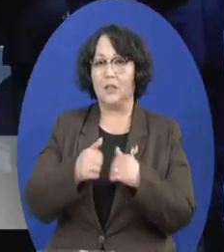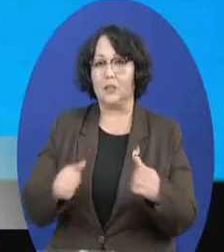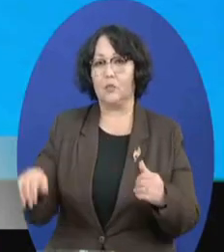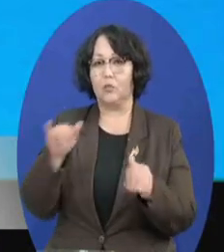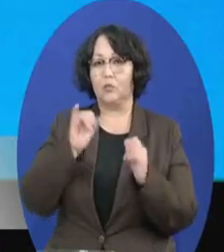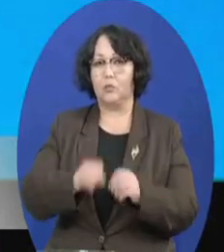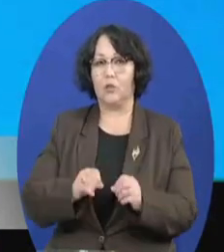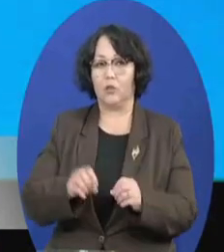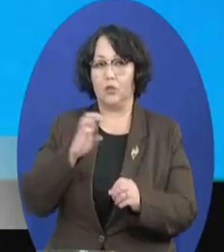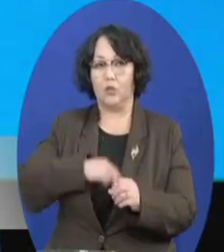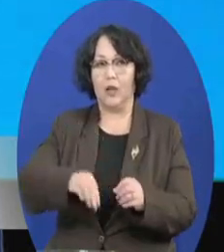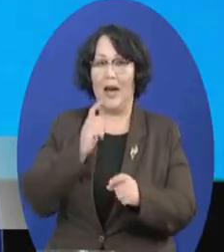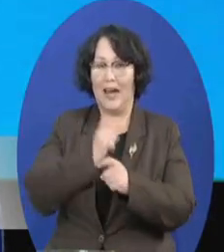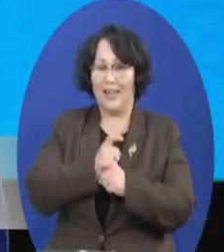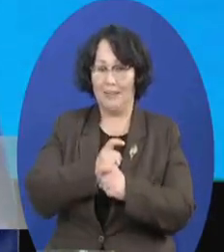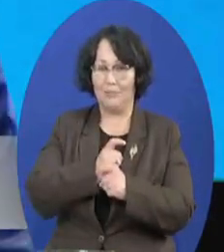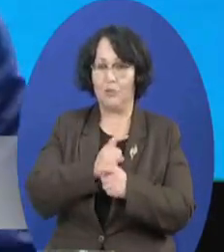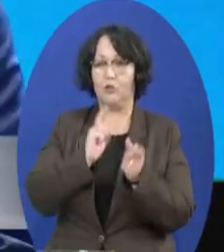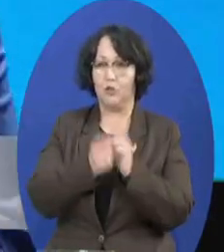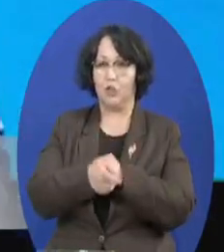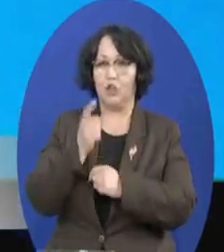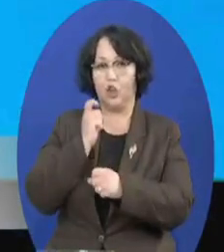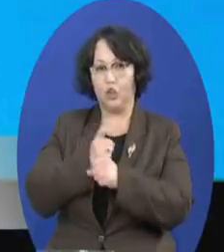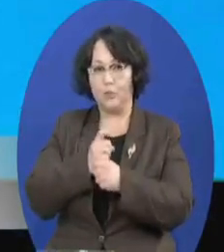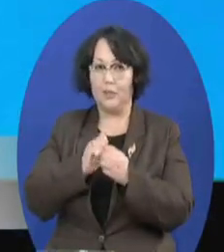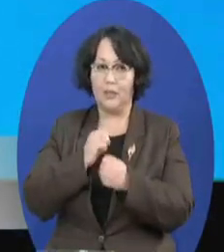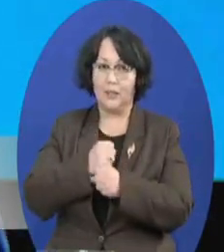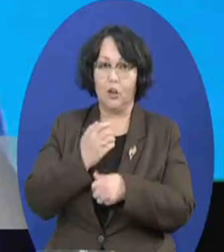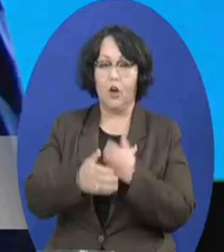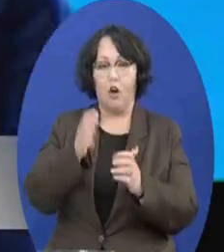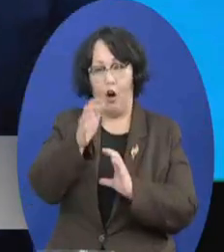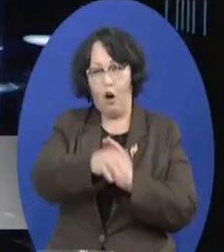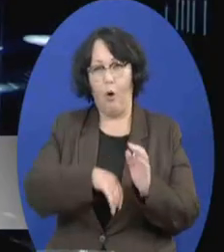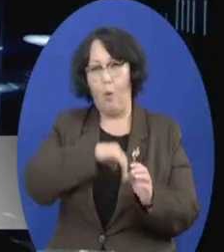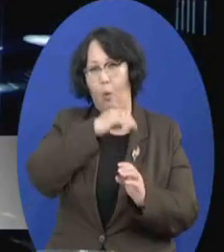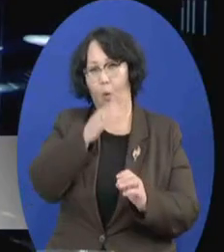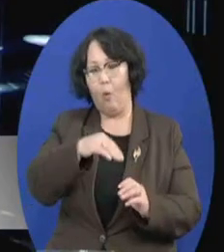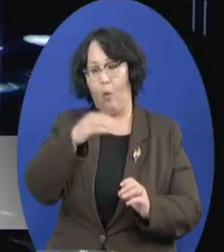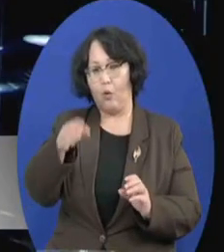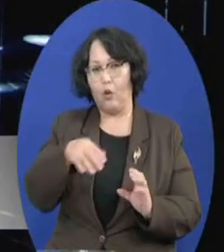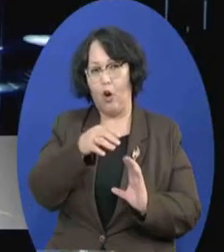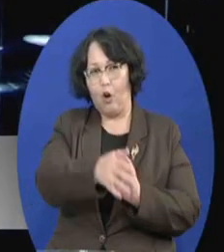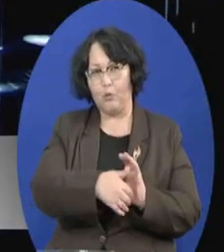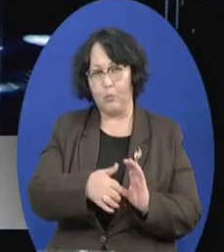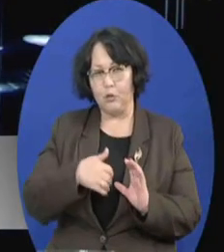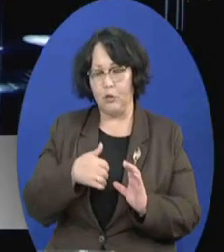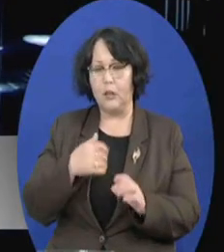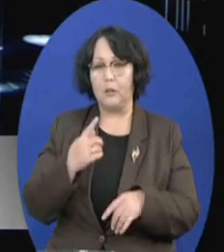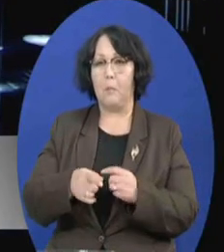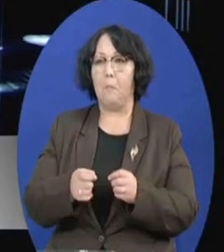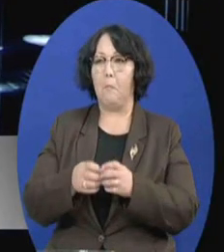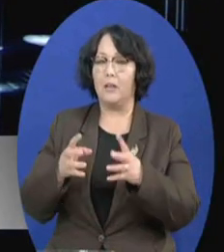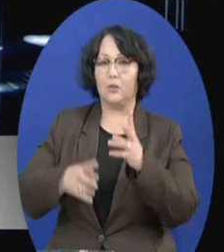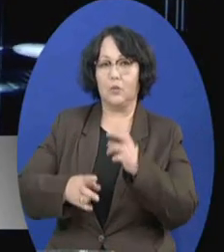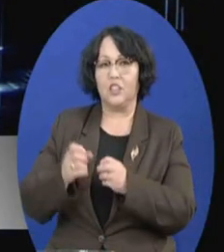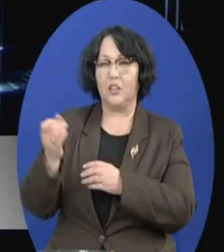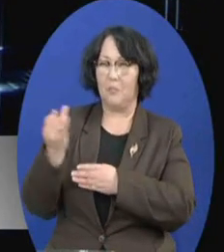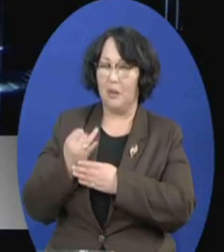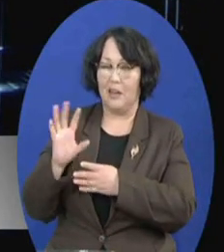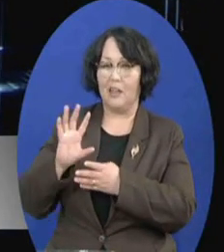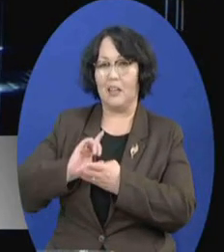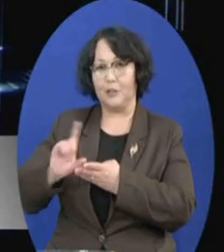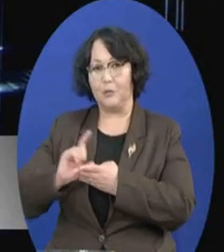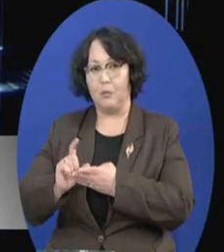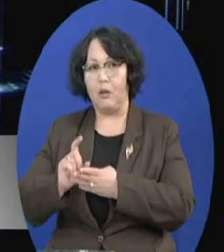цогцлоохын тулд халамжаас хөдөлмөрт, олборлолтоос баяжуулалтад, импортоос экспортод гэсэн бодлогоор эдийн засгийн тулгуур бодлогоодыг явуулахар